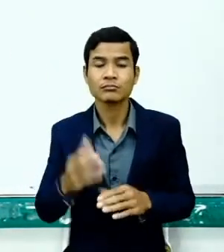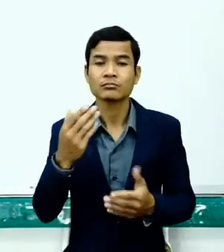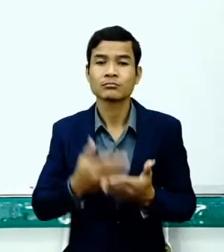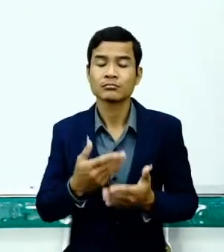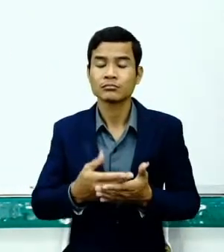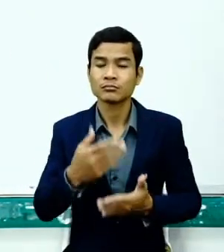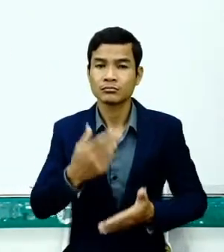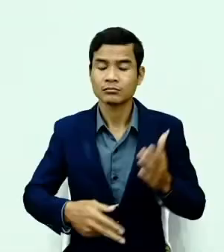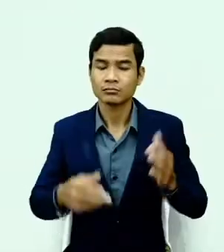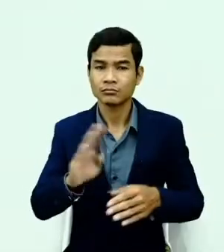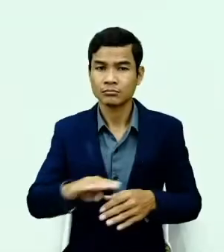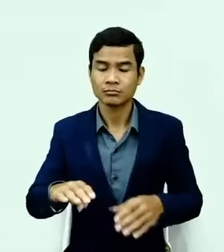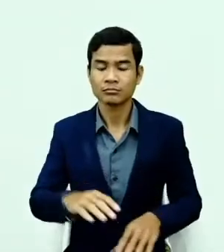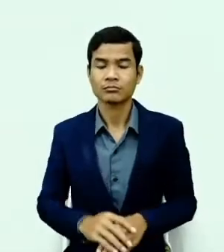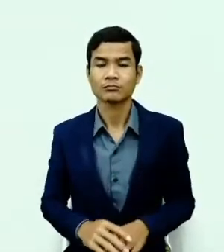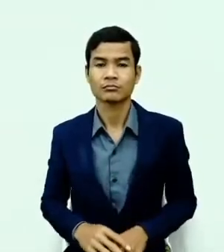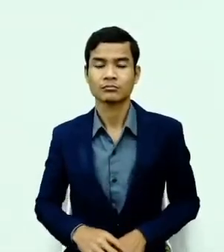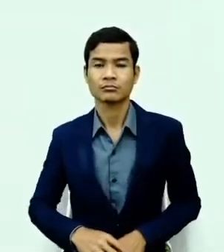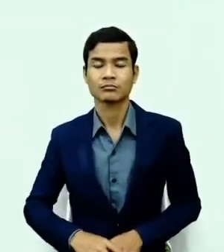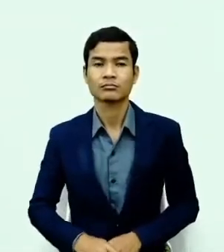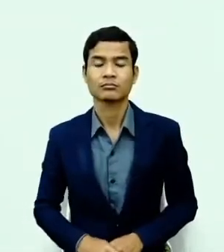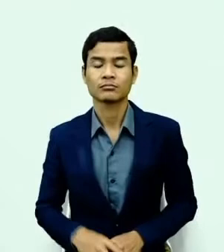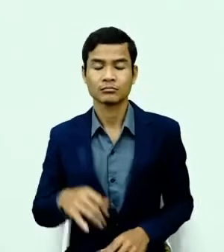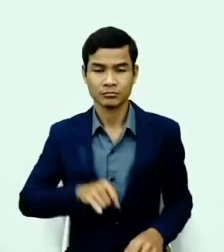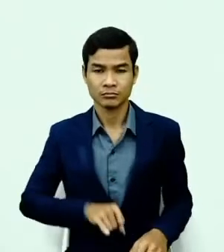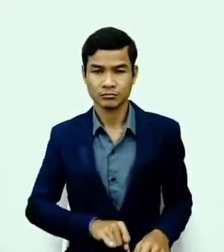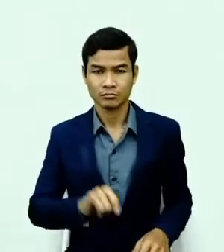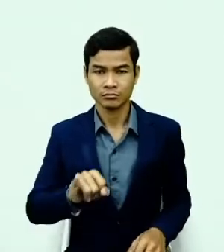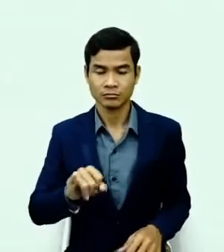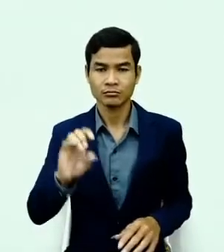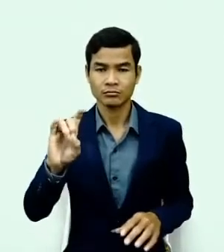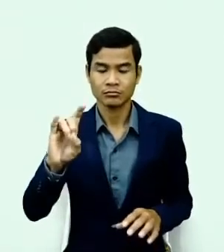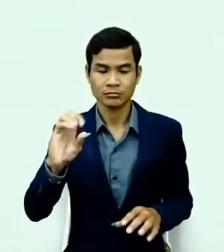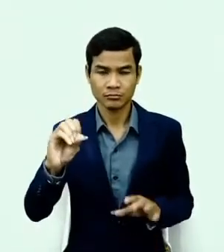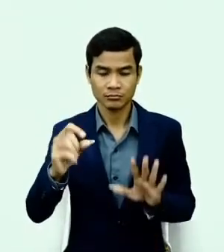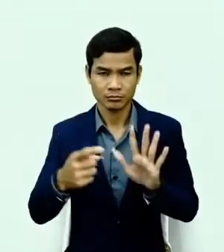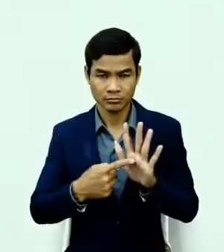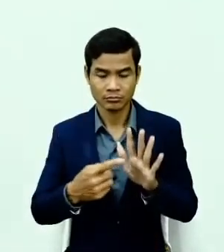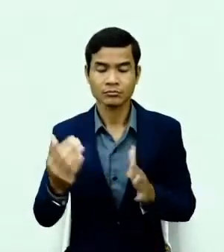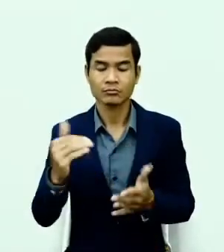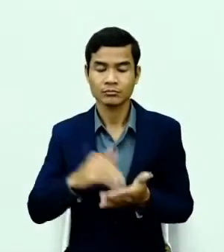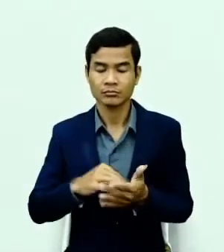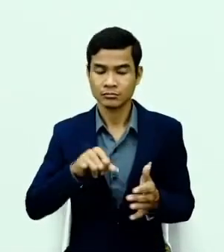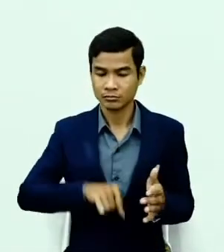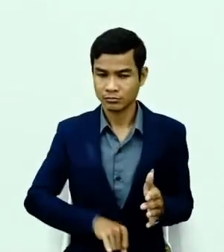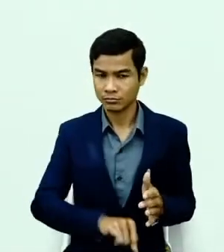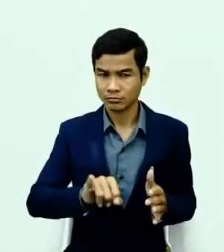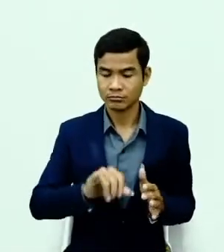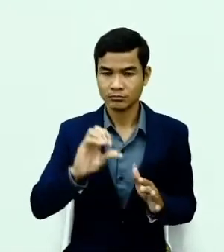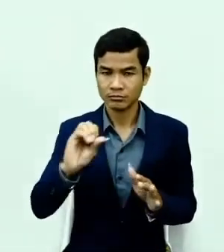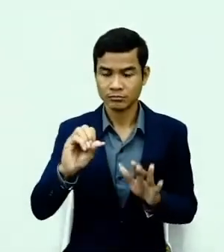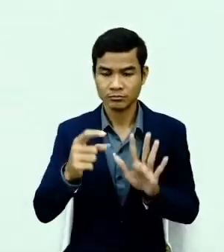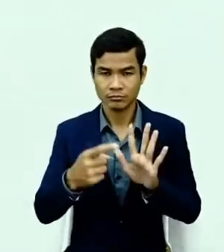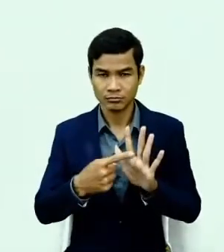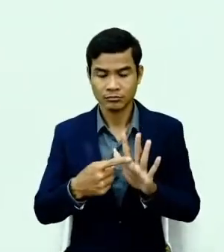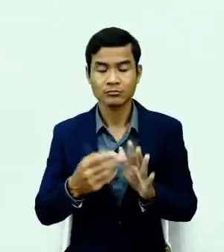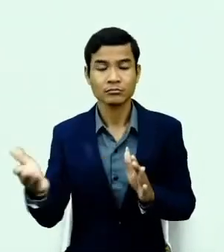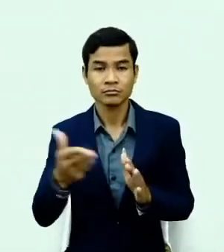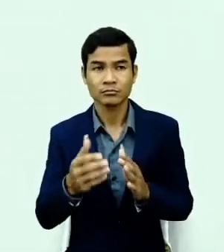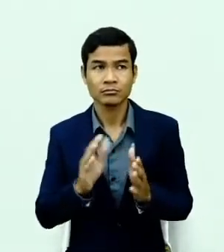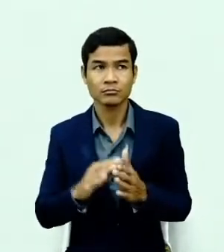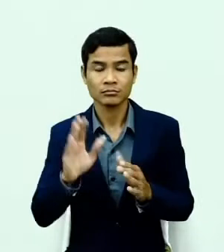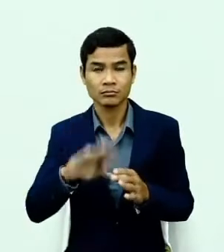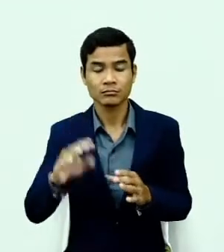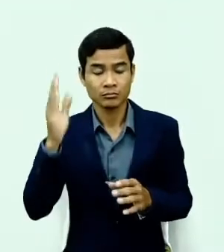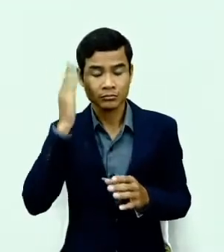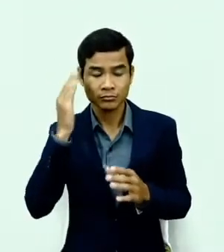វីណាចាចៅលឺកូនស្ដាប់ម្ដងទៀតចៅលឺចាអញ្ចឹងកូនដឹង